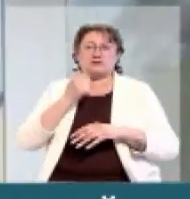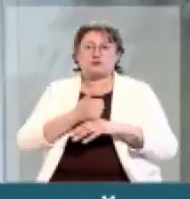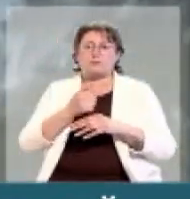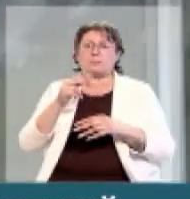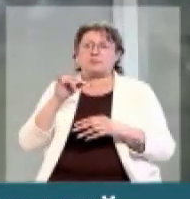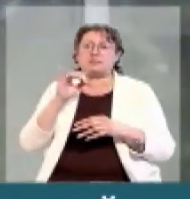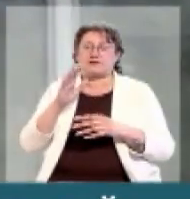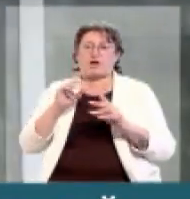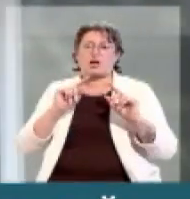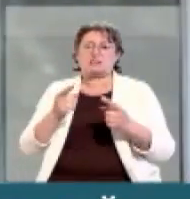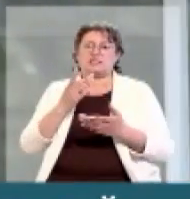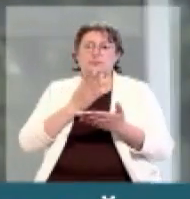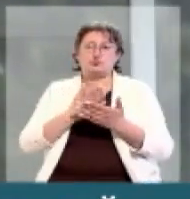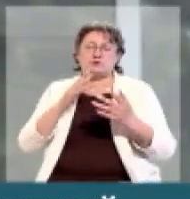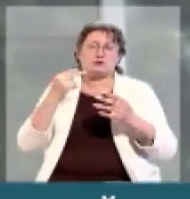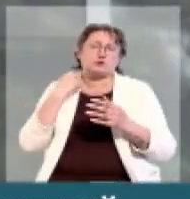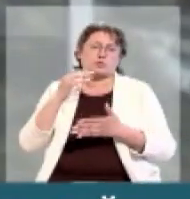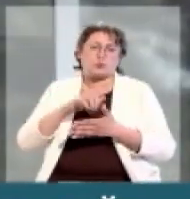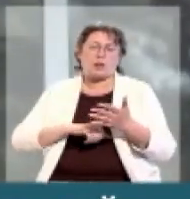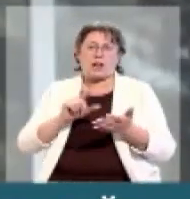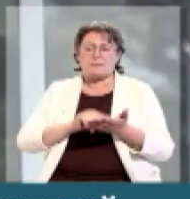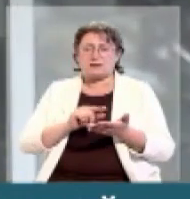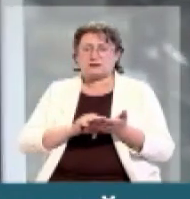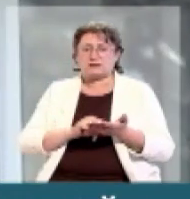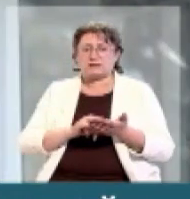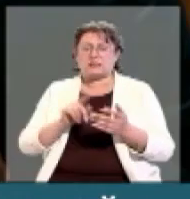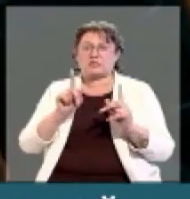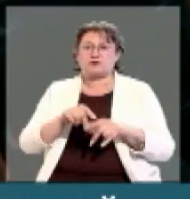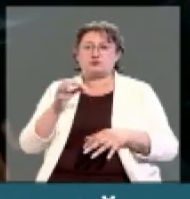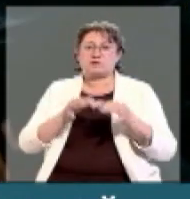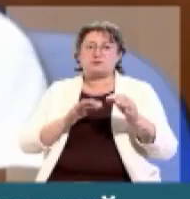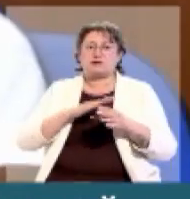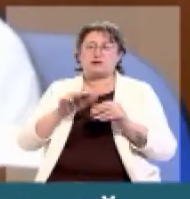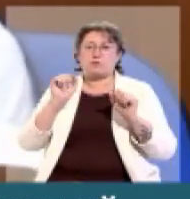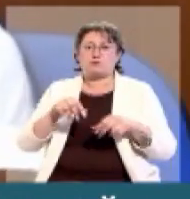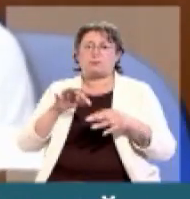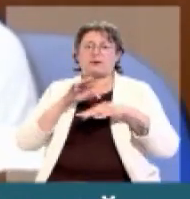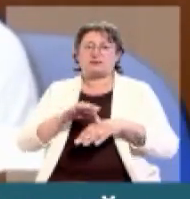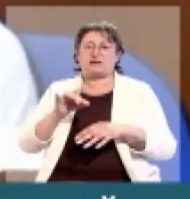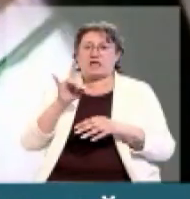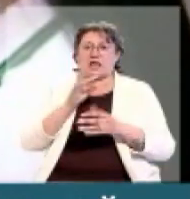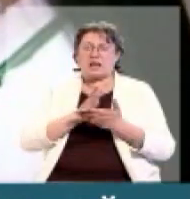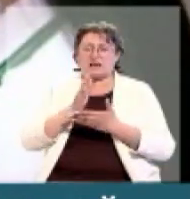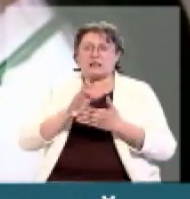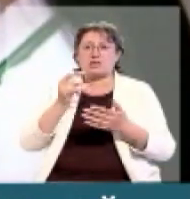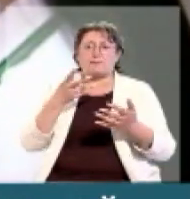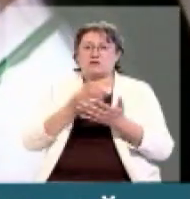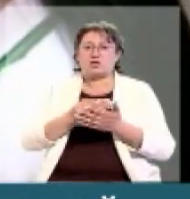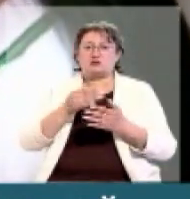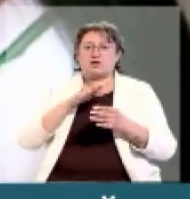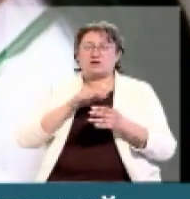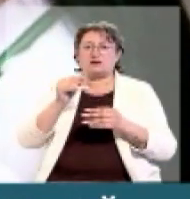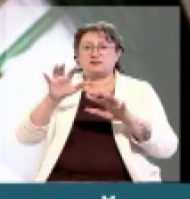приставы занимаются арестом имущества, взысканием долгов, алиментов, должников. Также судебные исполнители могут проводить рейды по поиску неплательщиков,